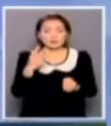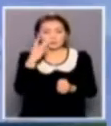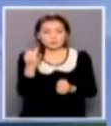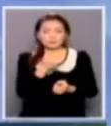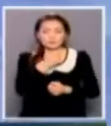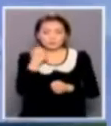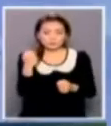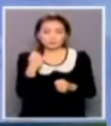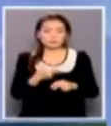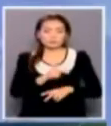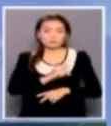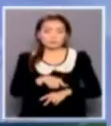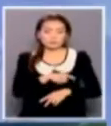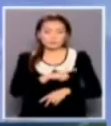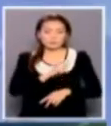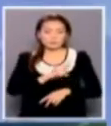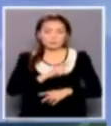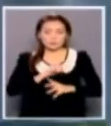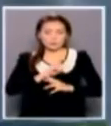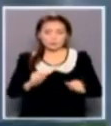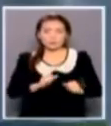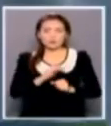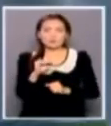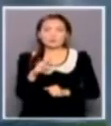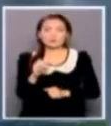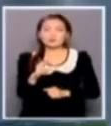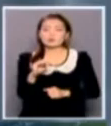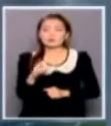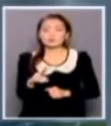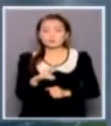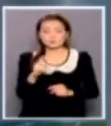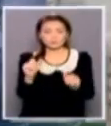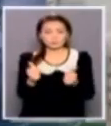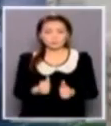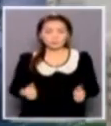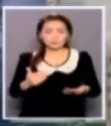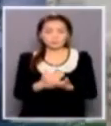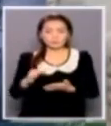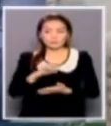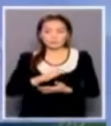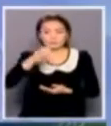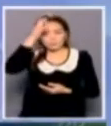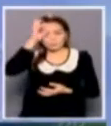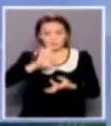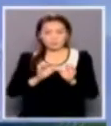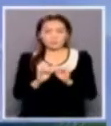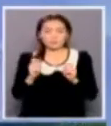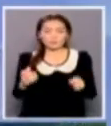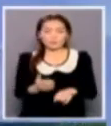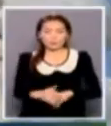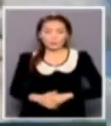пау, болаттай мықтылық. Сұхбат барысында Жұмекен шайырды осылай деп сипаттаған публицист ақын жайында сыр